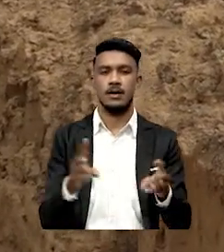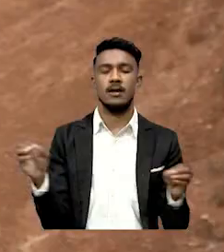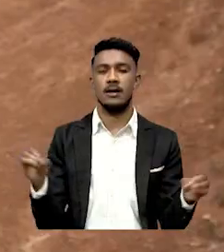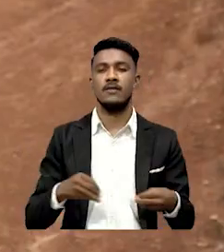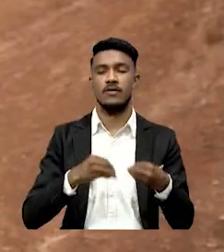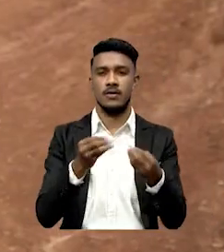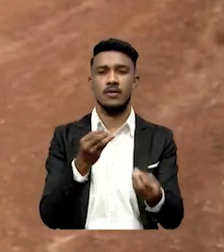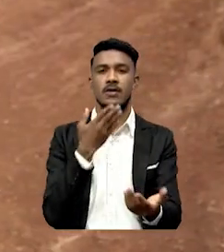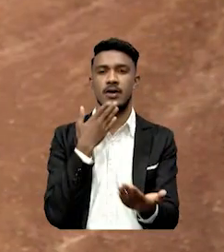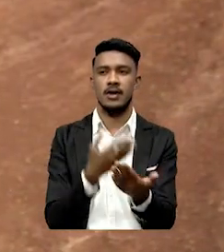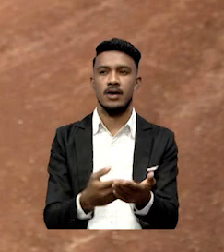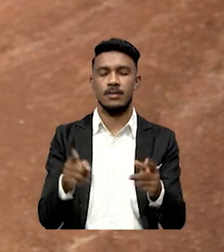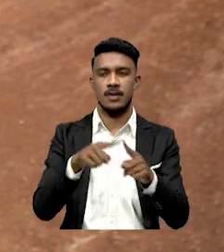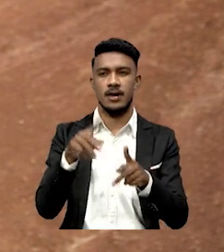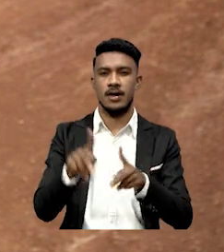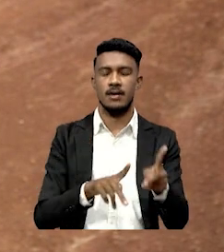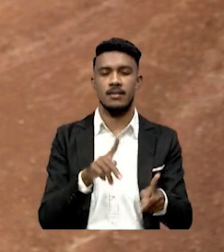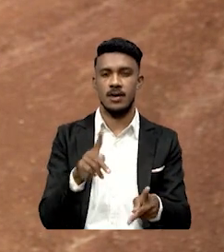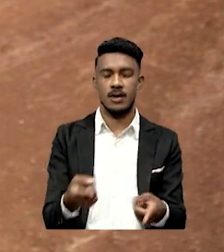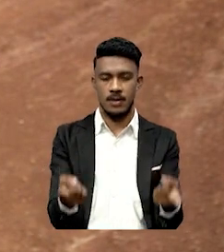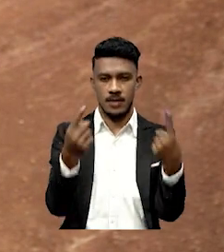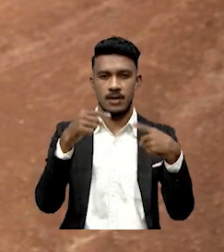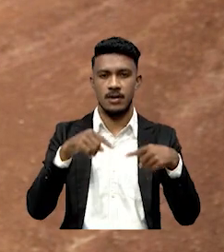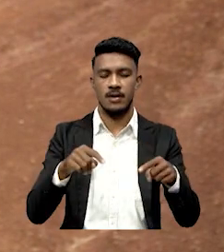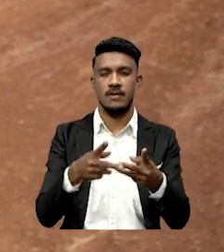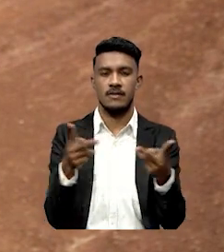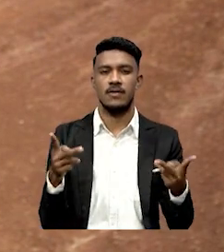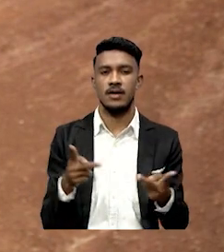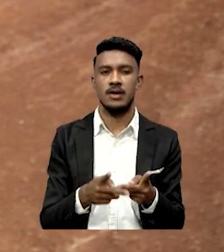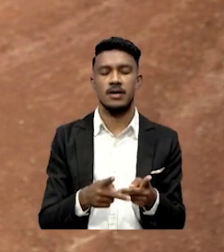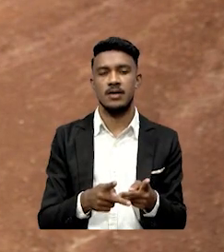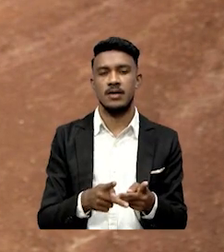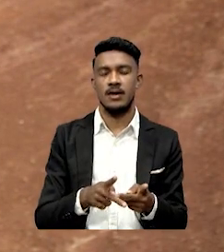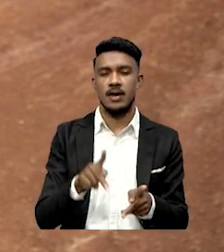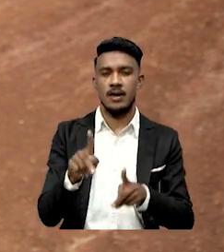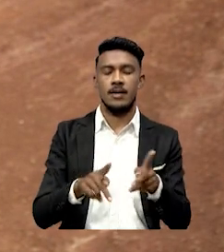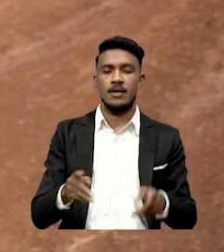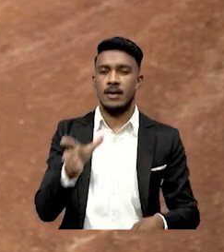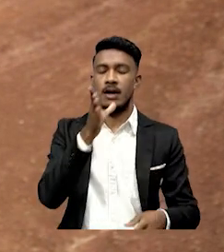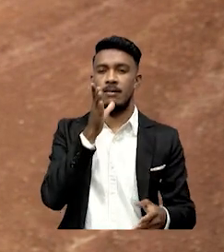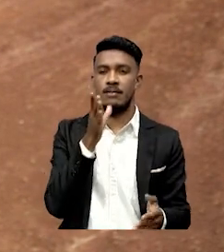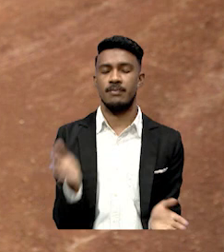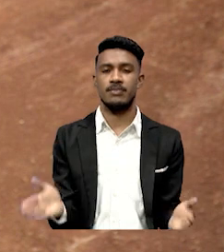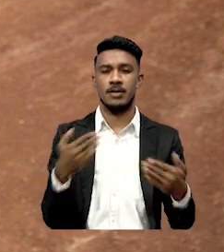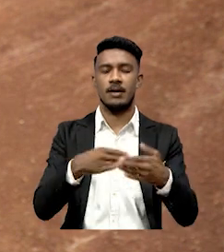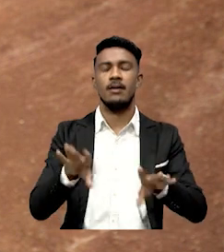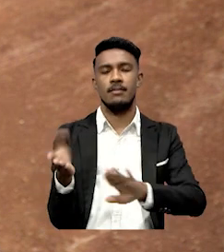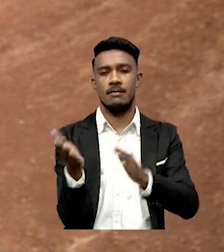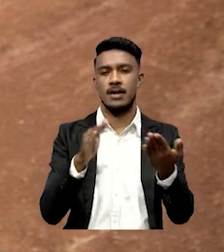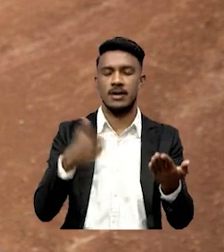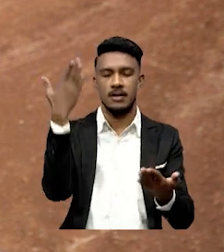dia kbae fo pulu samsir atau maya fatni. I dalam rumah masa operasi inam partus balu beli mati dalam tambah dalam nat label huru basi indra